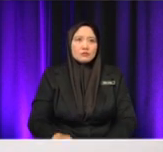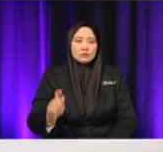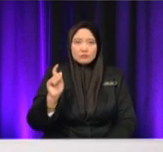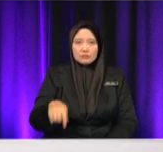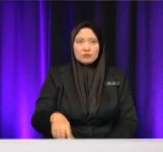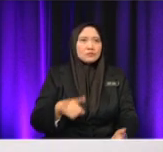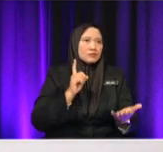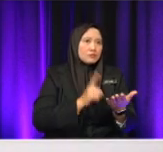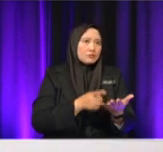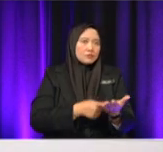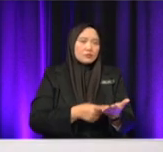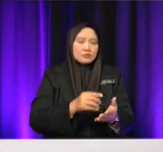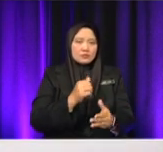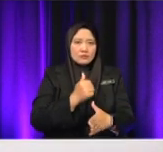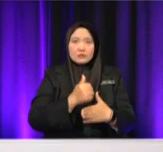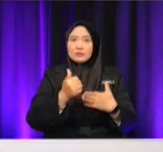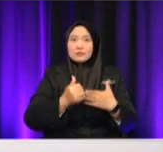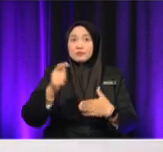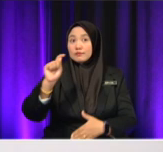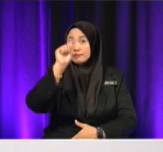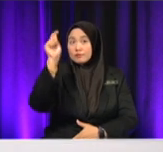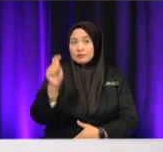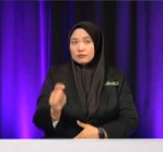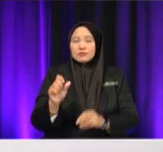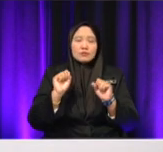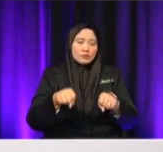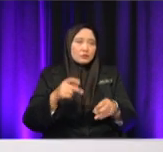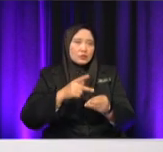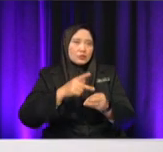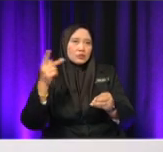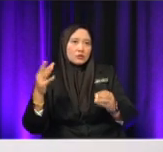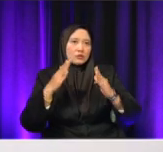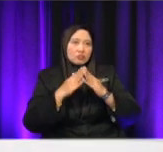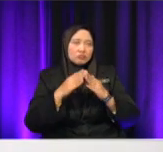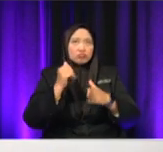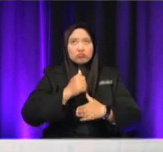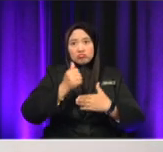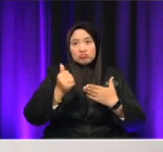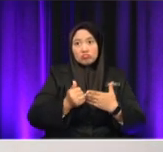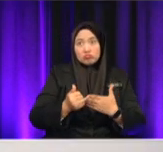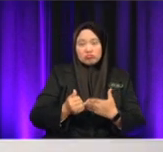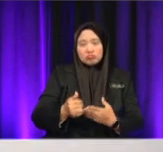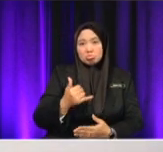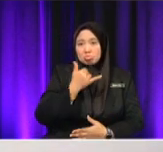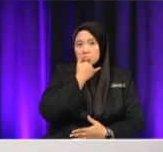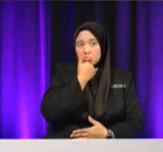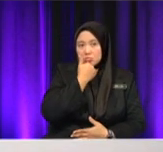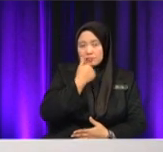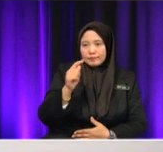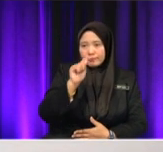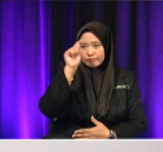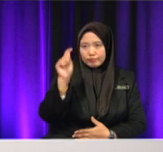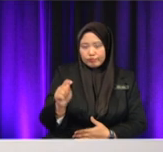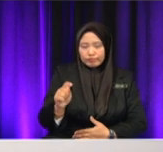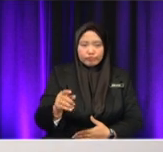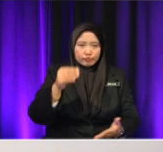ataupun bertanya kepada suami boleh keluar rumah kita terus agar supaya suami kita Institute Tidak Dianggap jahat